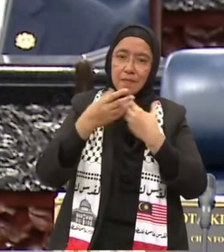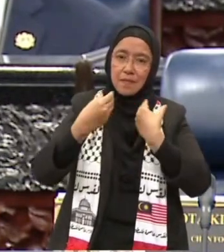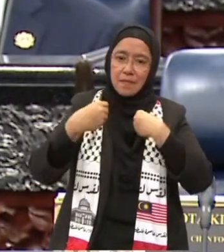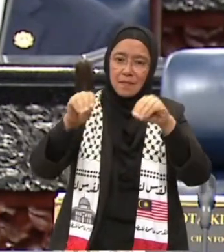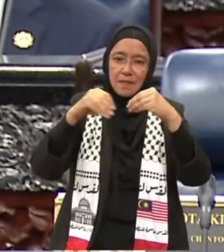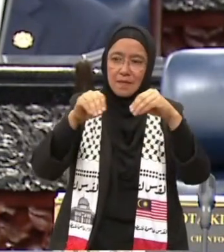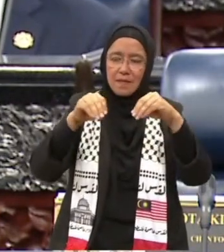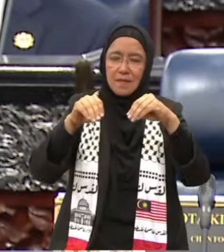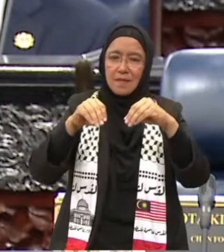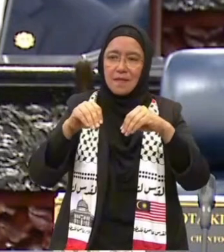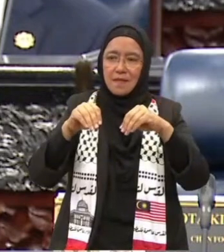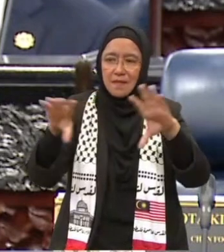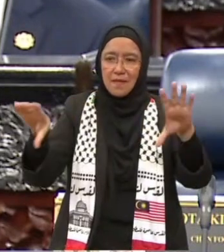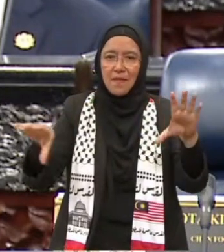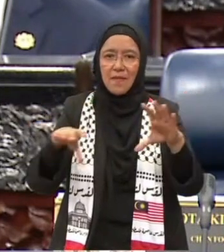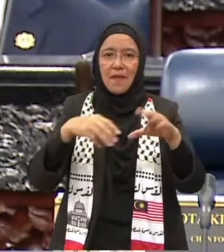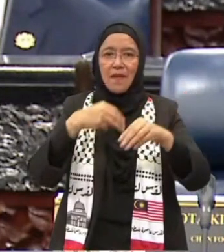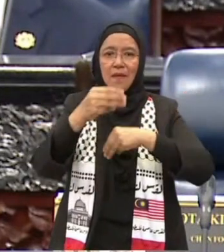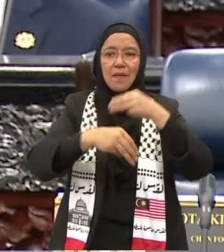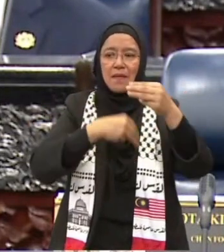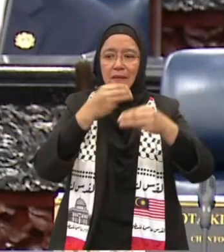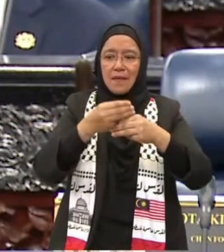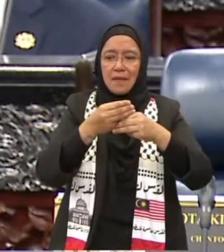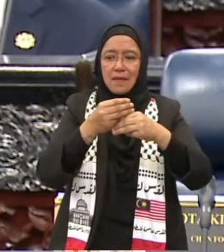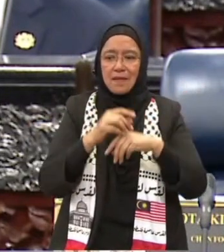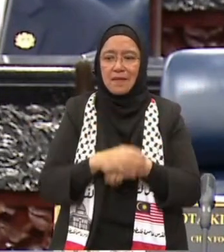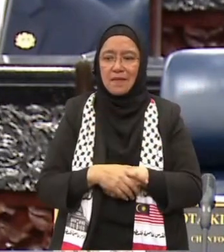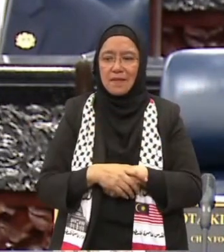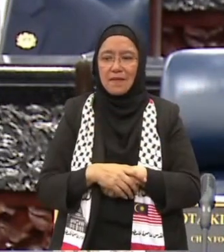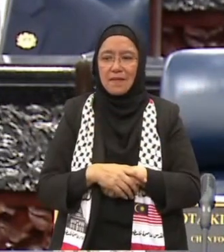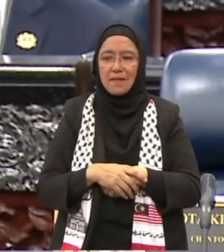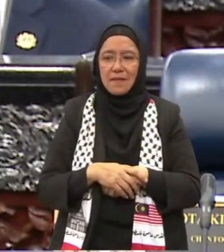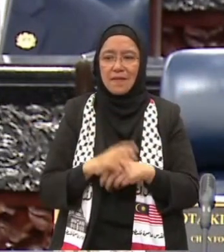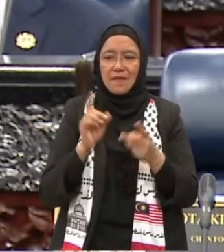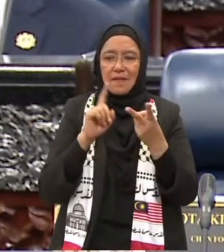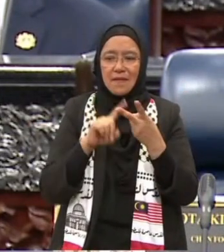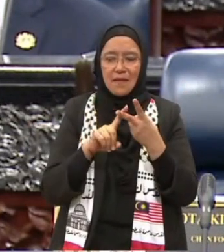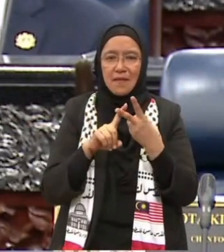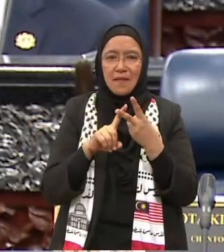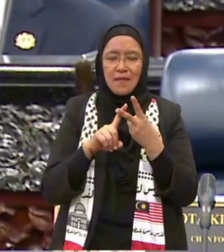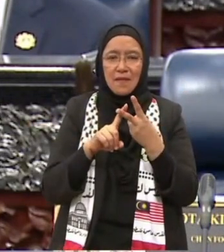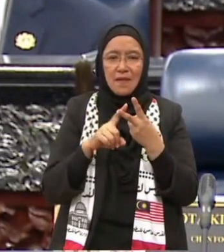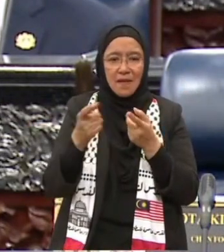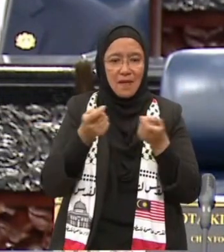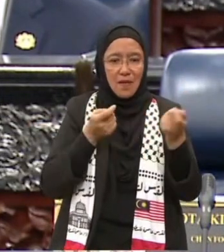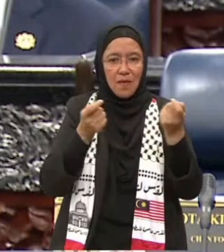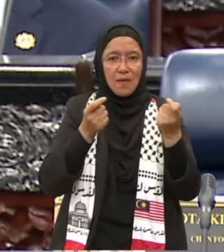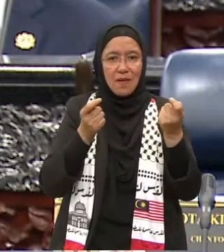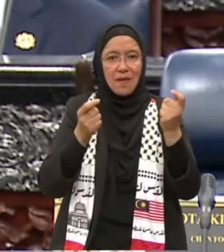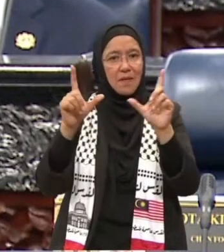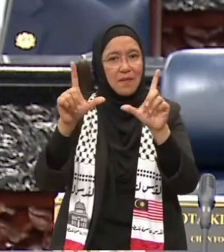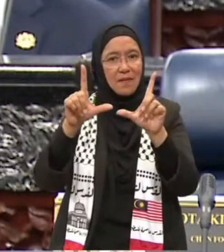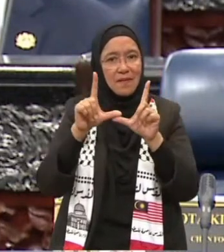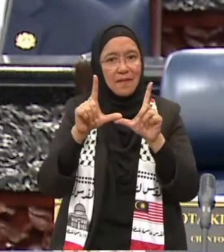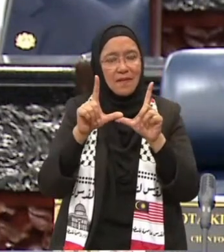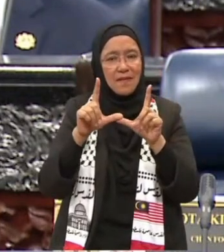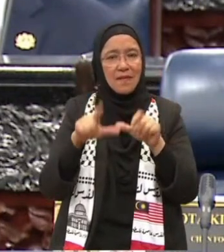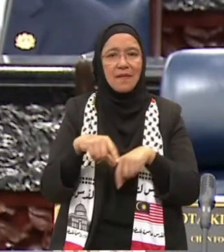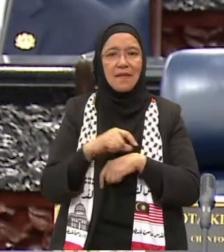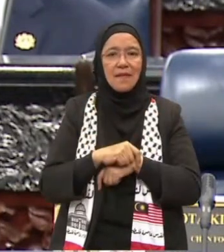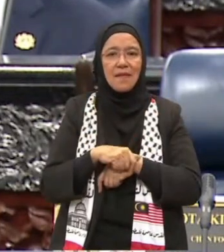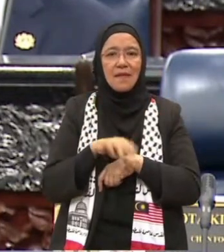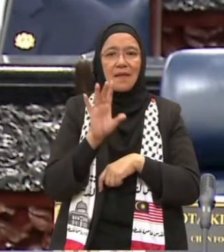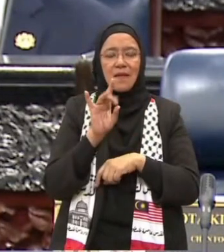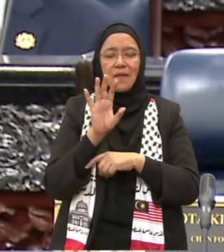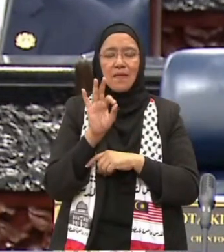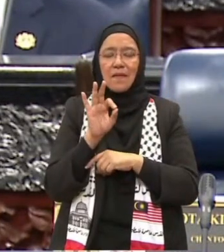peraturan 5, Peraturan-Peraturan Pemajuan Perumahan, Kawalan dan Pelesenan 1989 sehingga